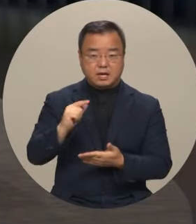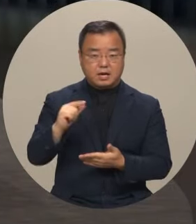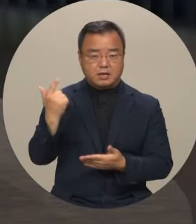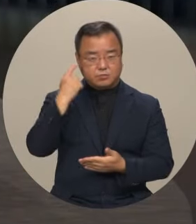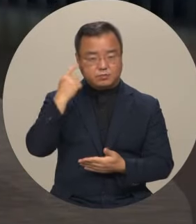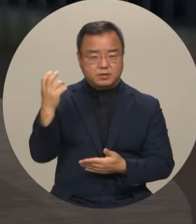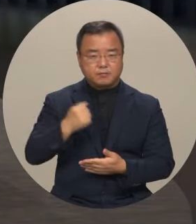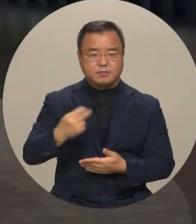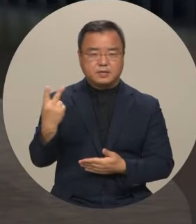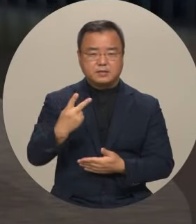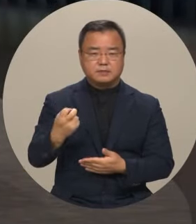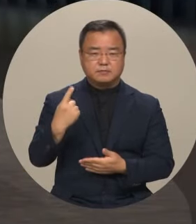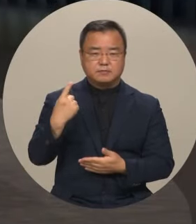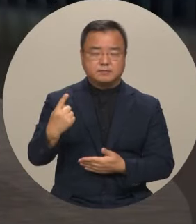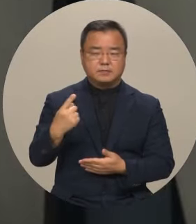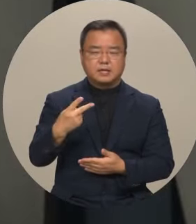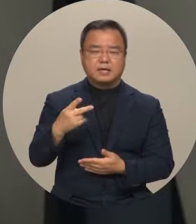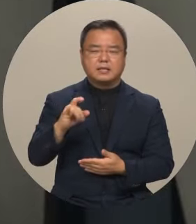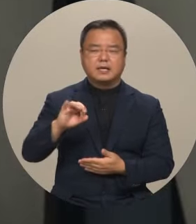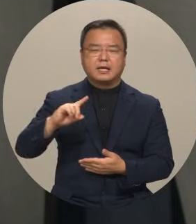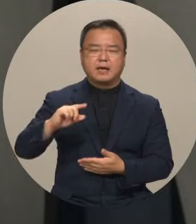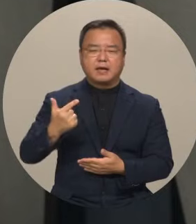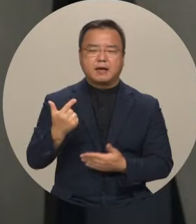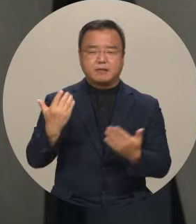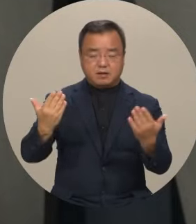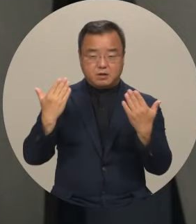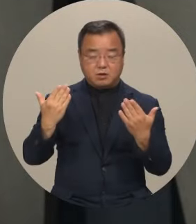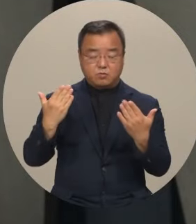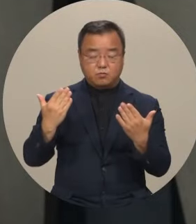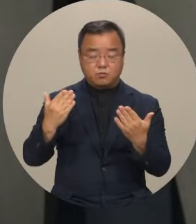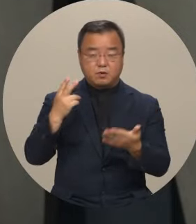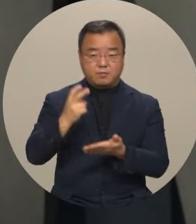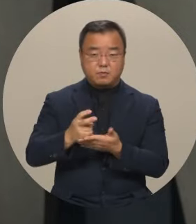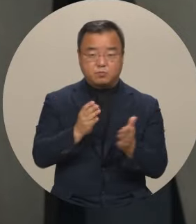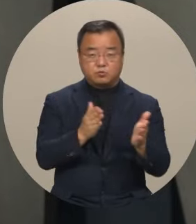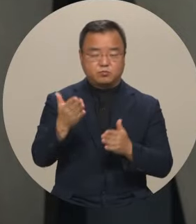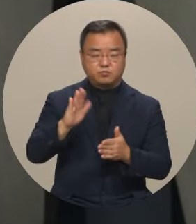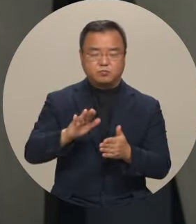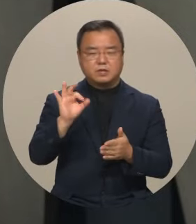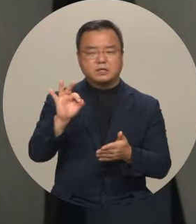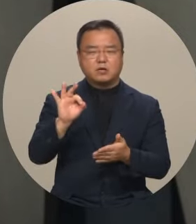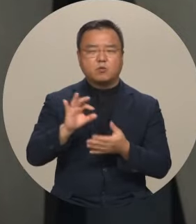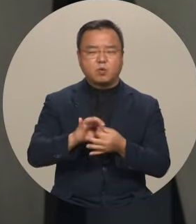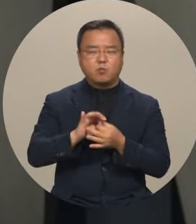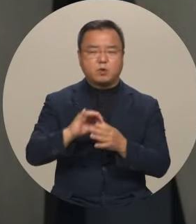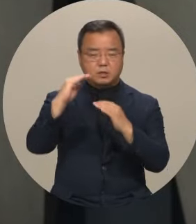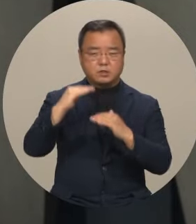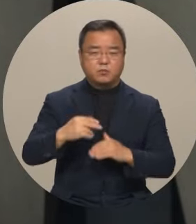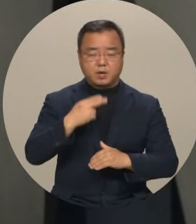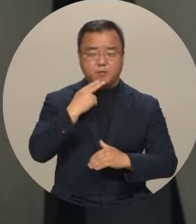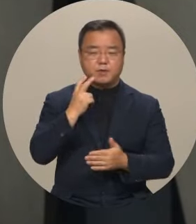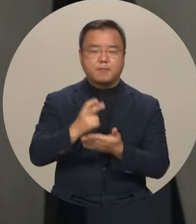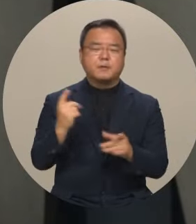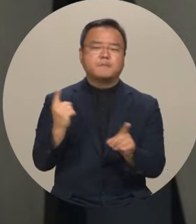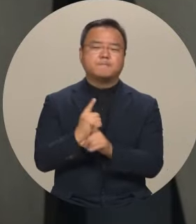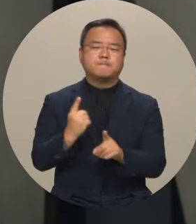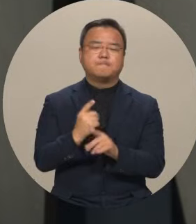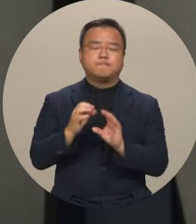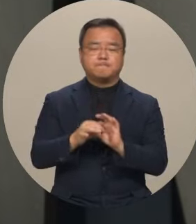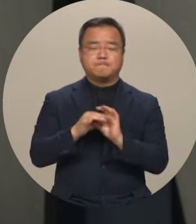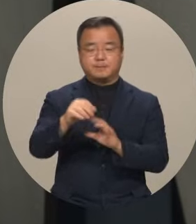2021년에 대한학교 기관이 만들어졌지만 재정지원에 관련된 조항이 없습니다 이번에 개정을 통해서